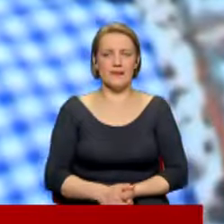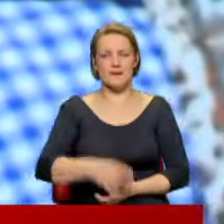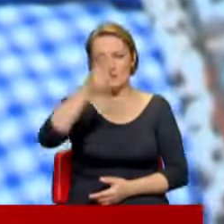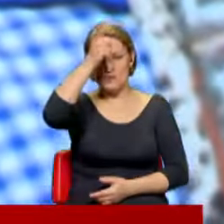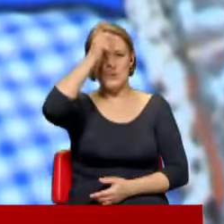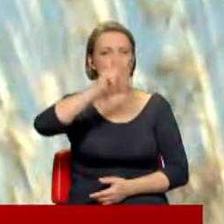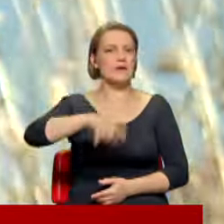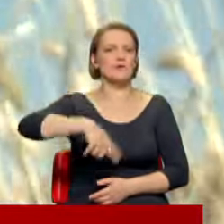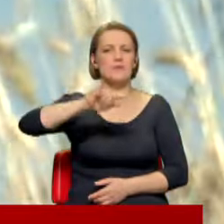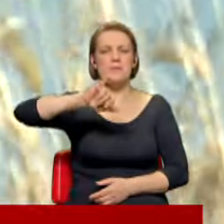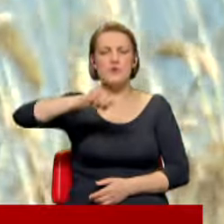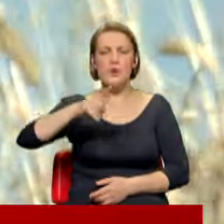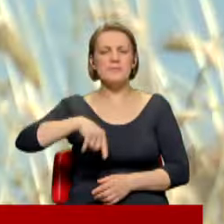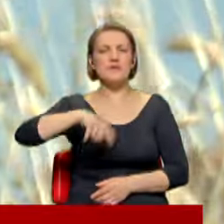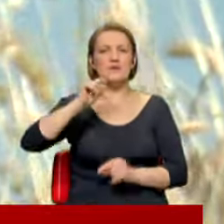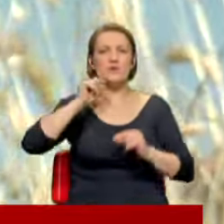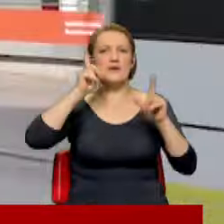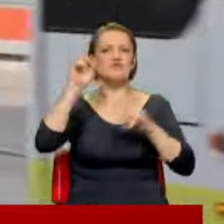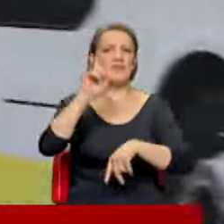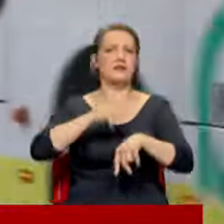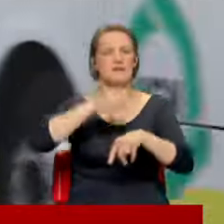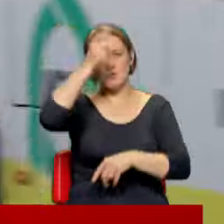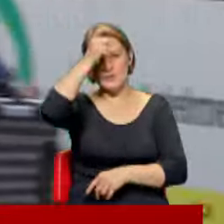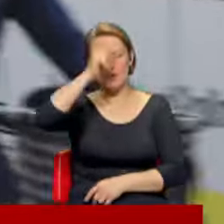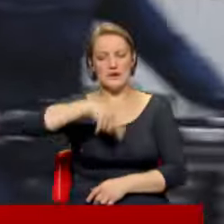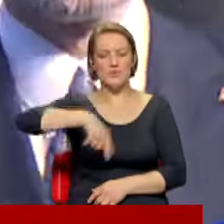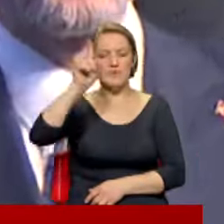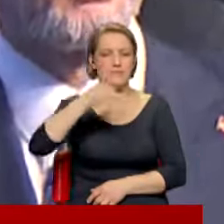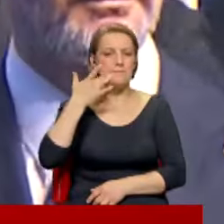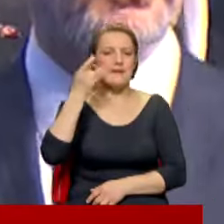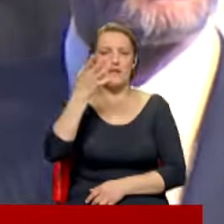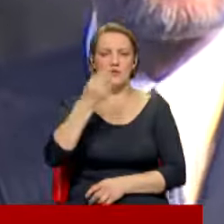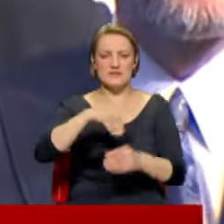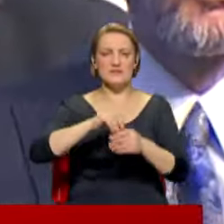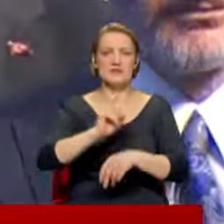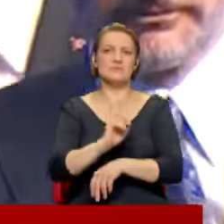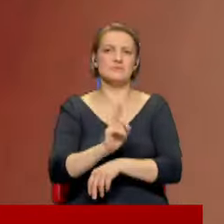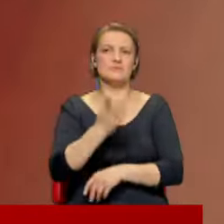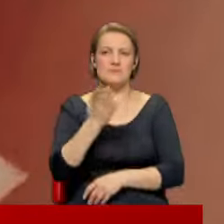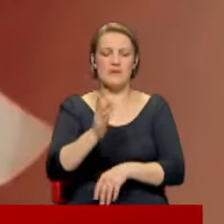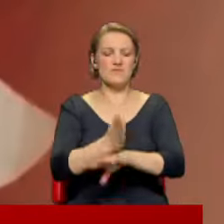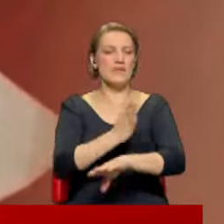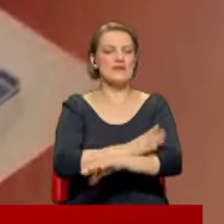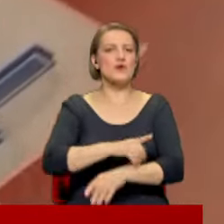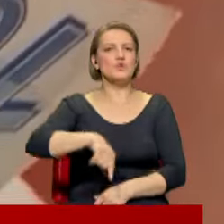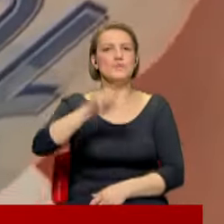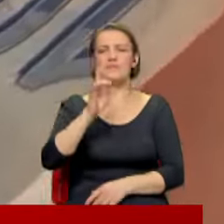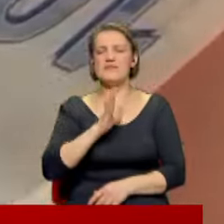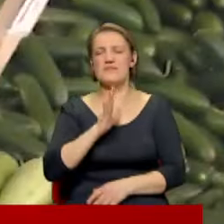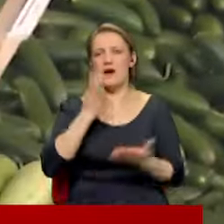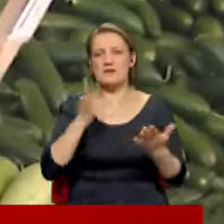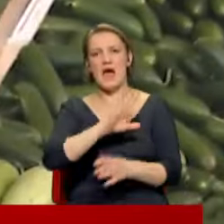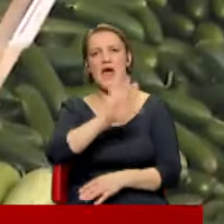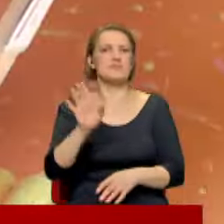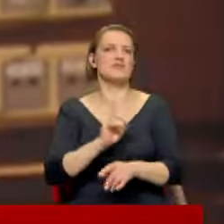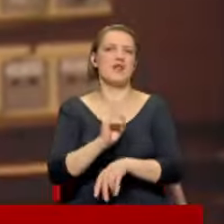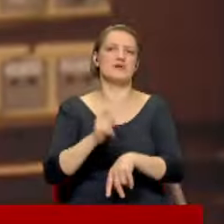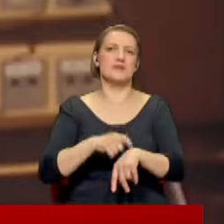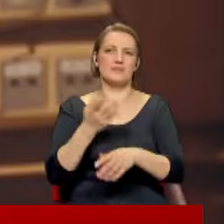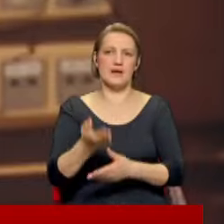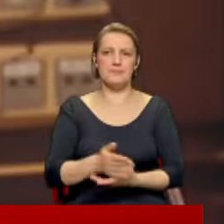Türkiye gündemi yoğun bir güne uyanıyor. Çalar Saat Türkiye'nin gündemini belirlemek için kuruluyor. Vatandaşın gündeminde ne varsa hepsi Çalar